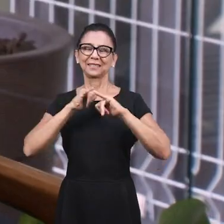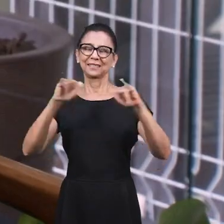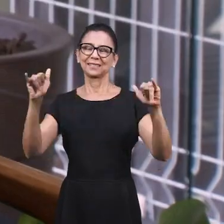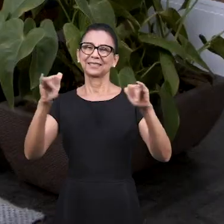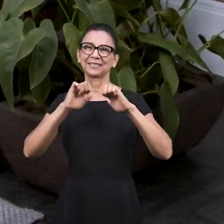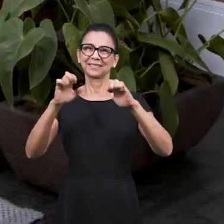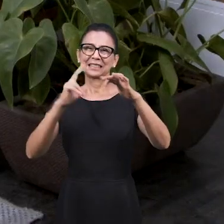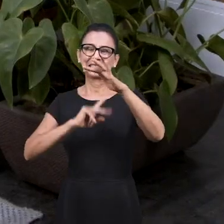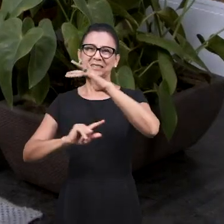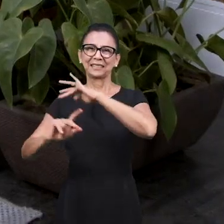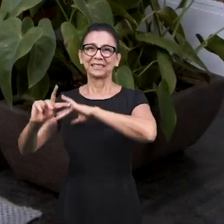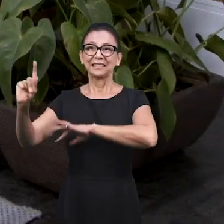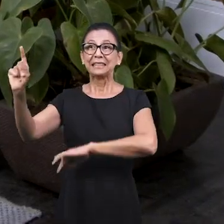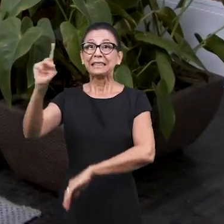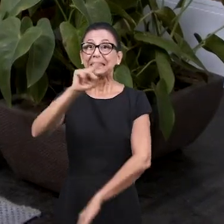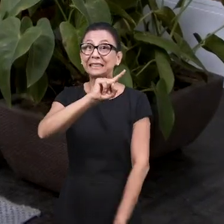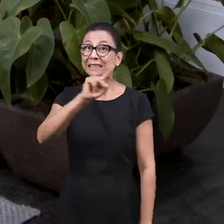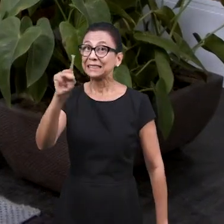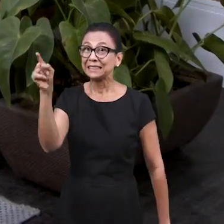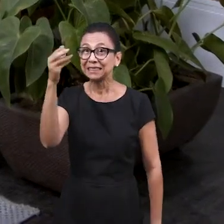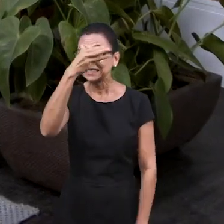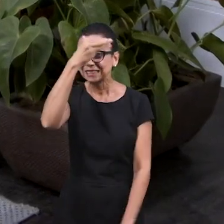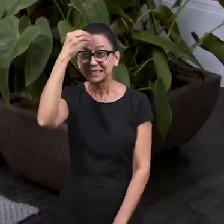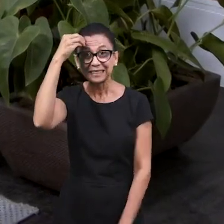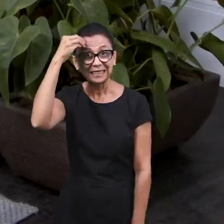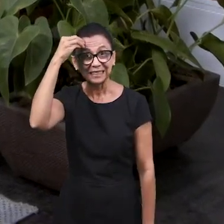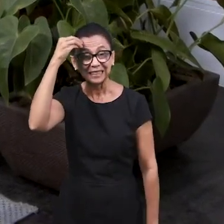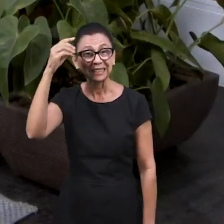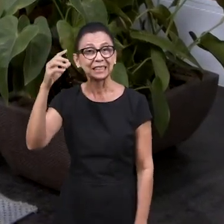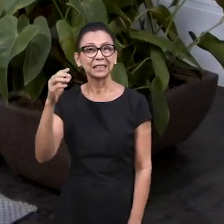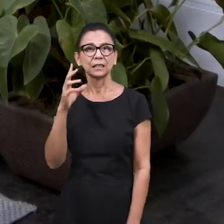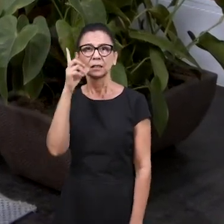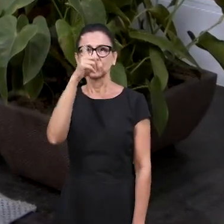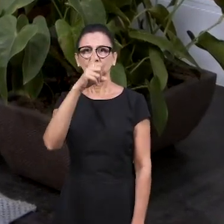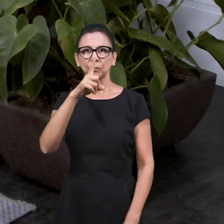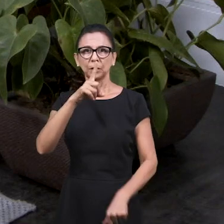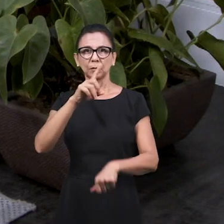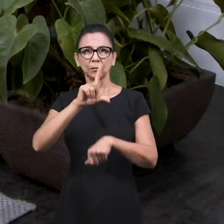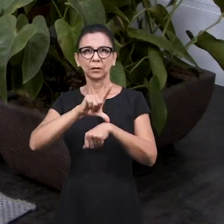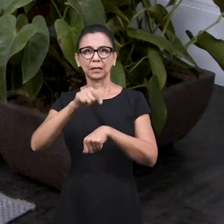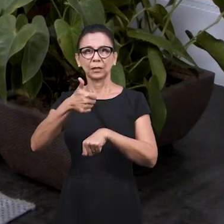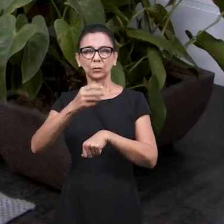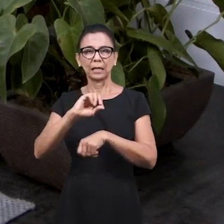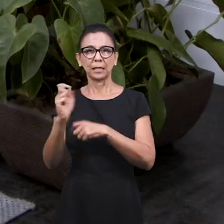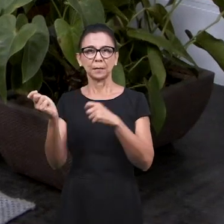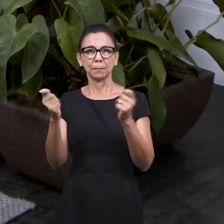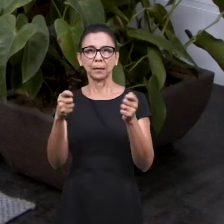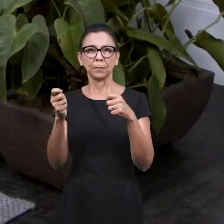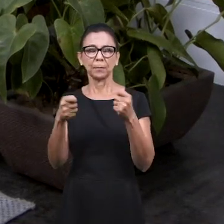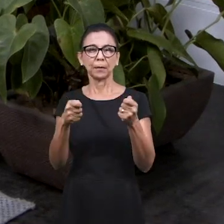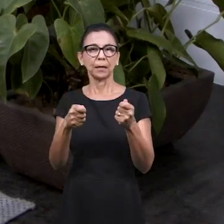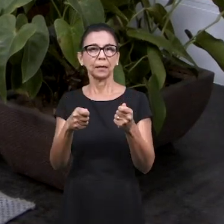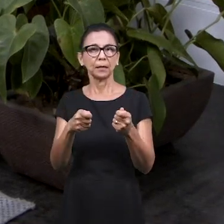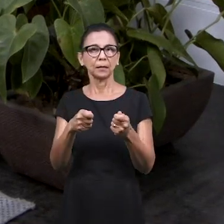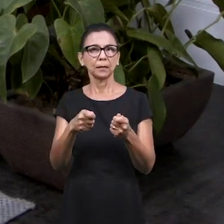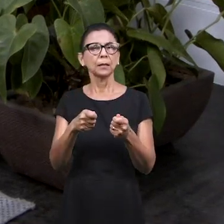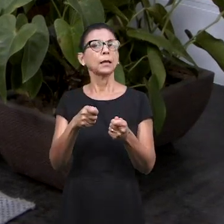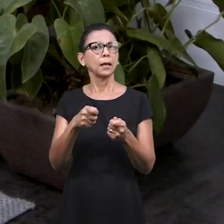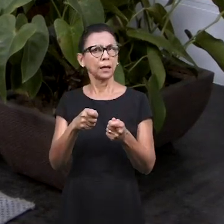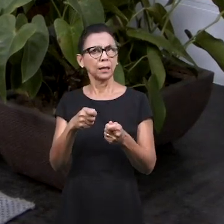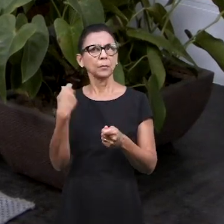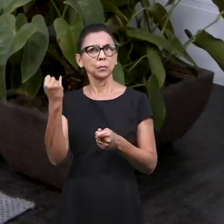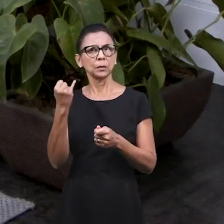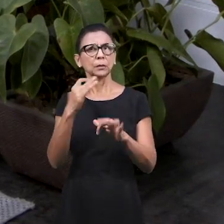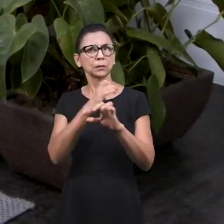l'Évangile éternel. Et n'oubliez pas, tous les dimanches à 10 heures du matin, vous ne pouvez pas laisser de regarder l'école biblique